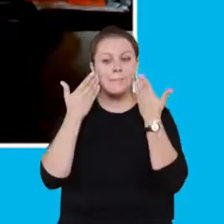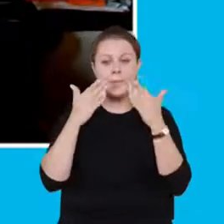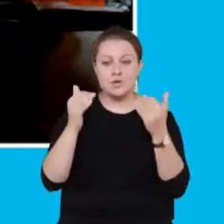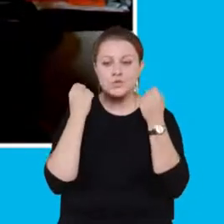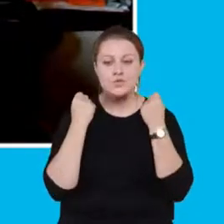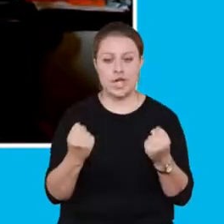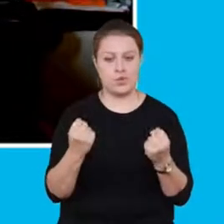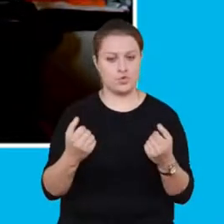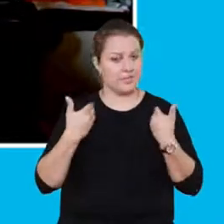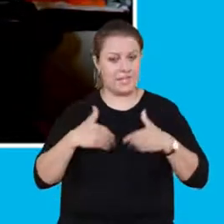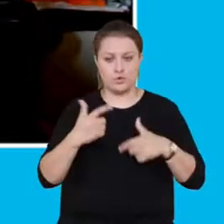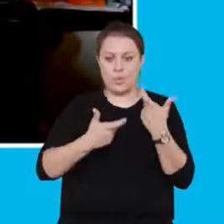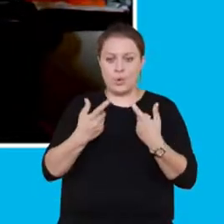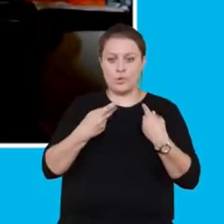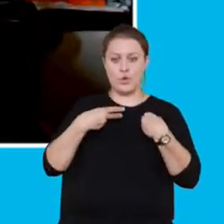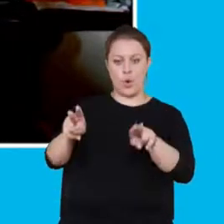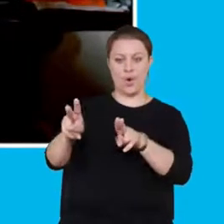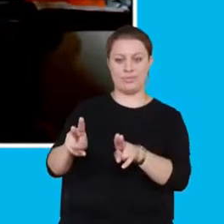ten problem mógł być